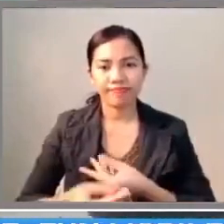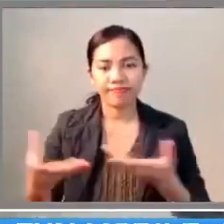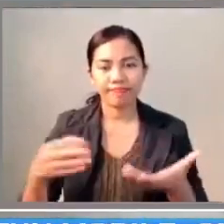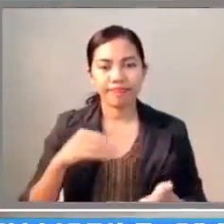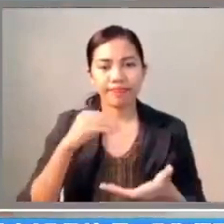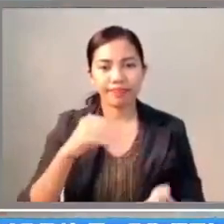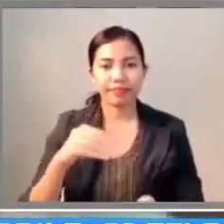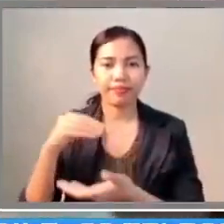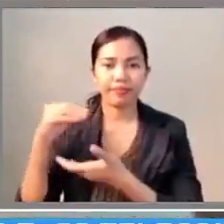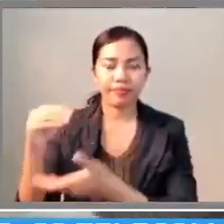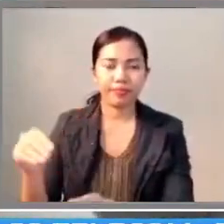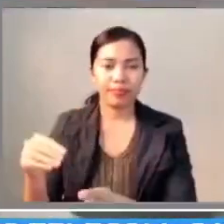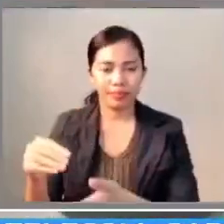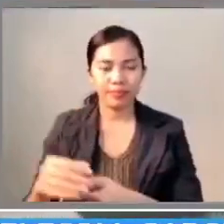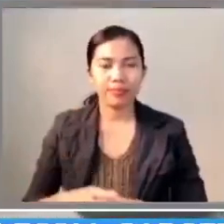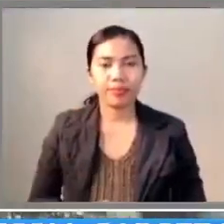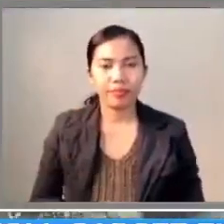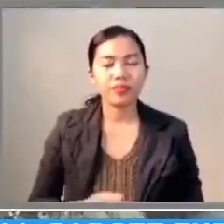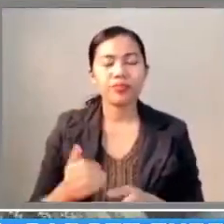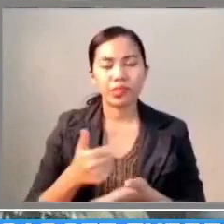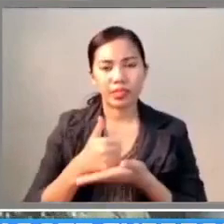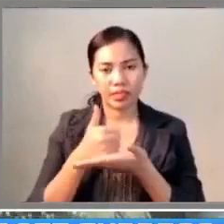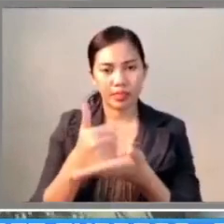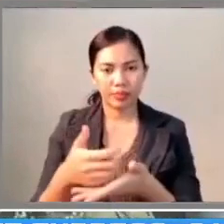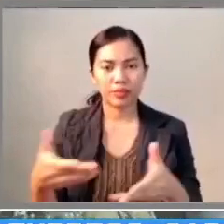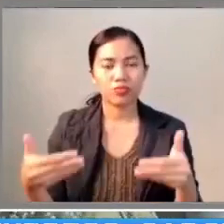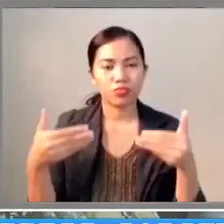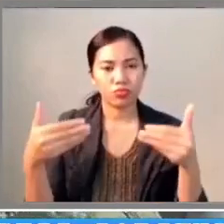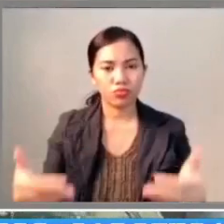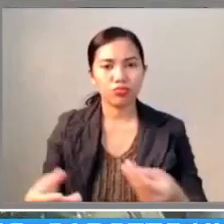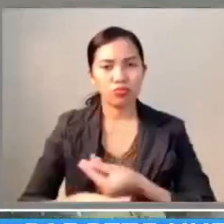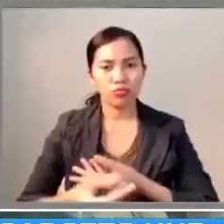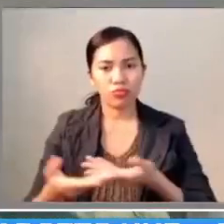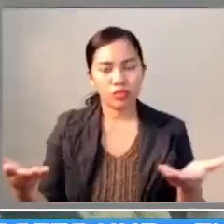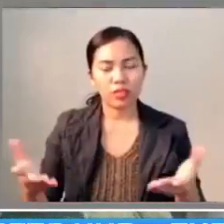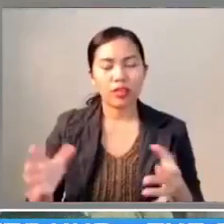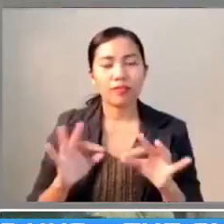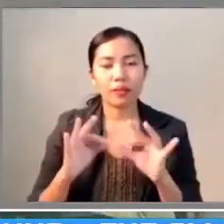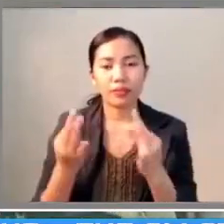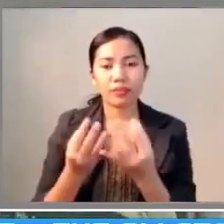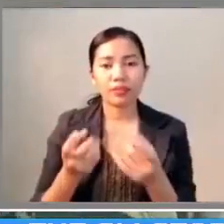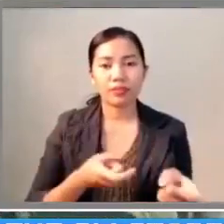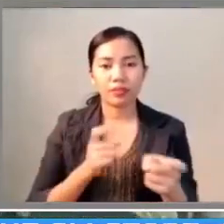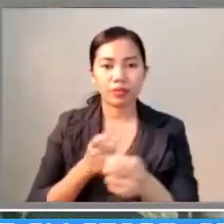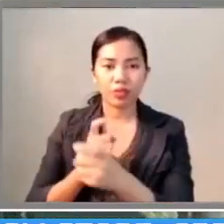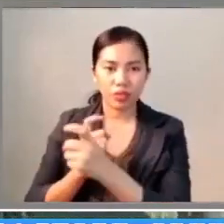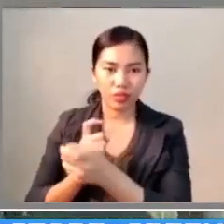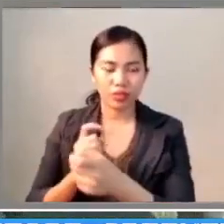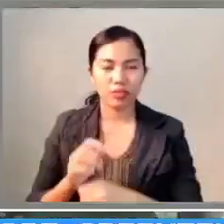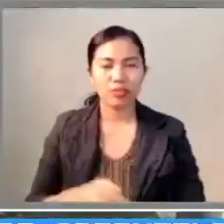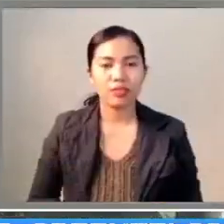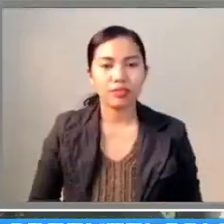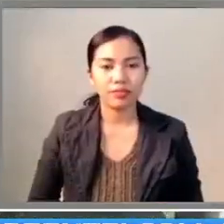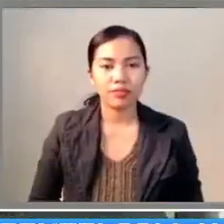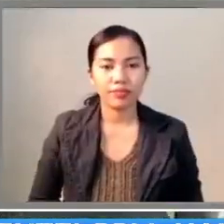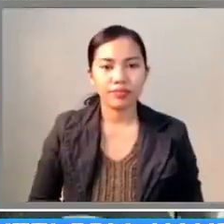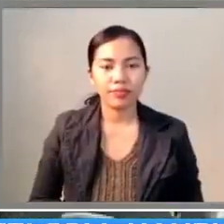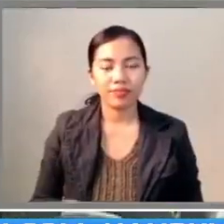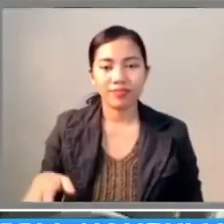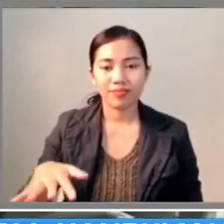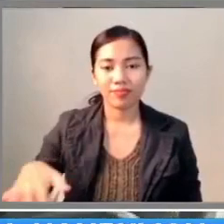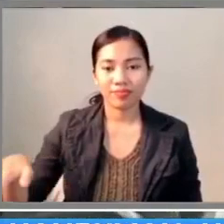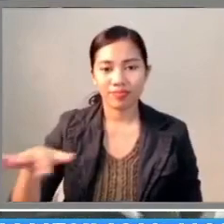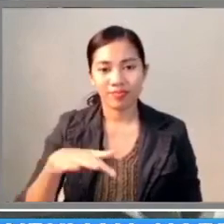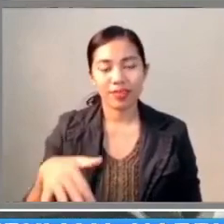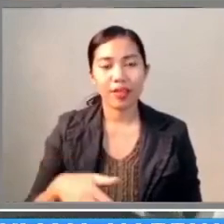Marines at Palawan Provincial Government sa mga pamilya ng mangingisdang maapektuhan sa ipatutupad ng no-sail zone sa panahon ng military exercises